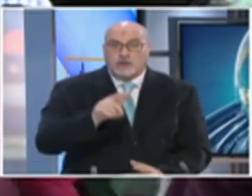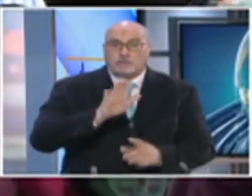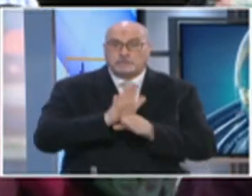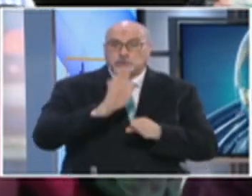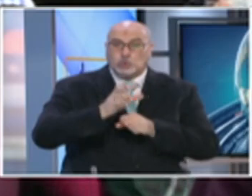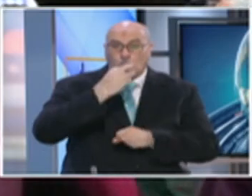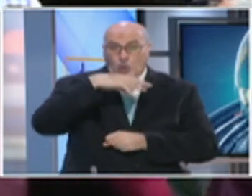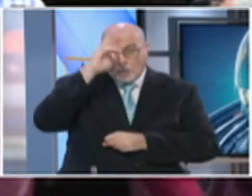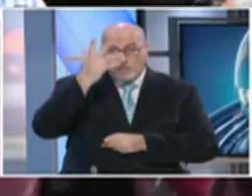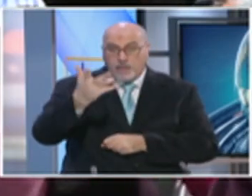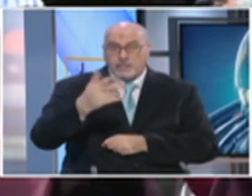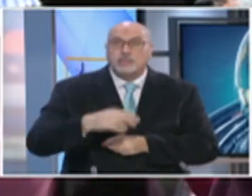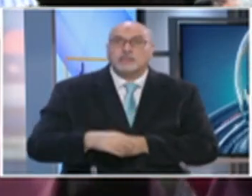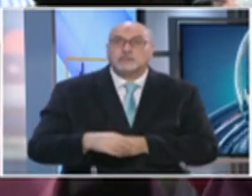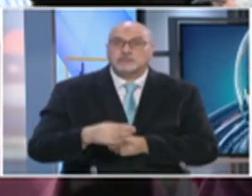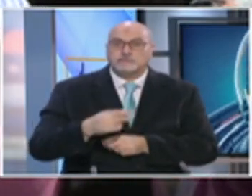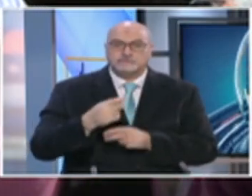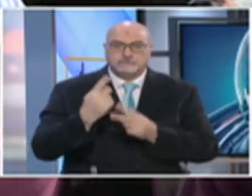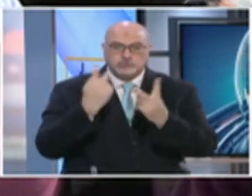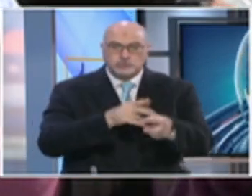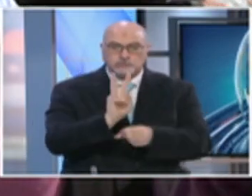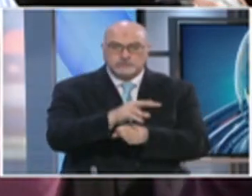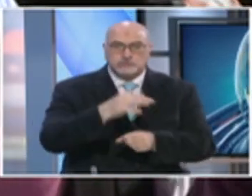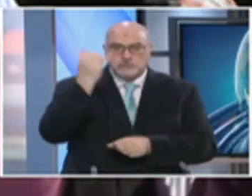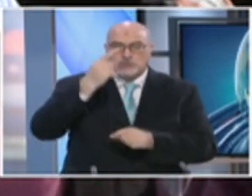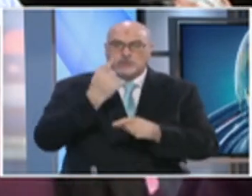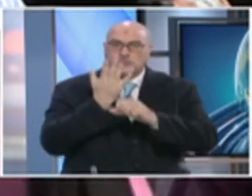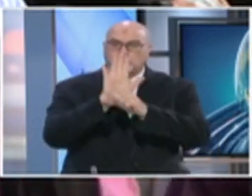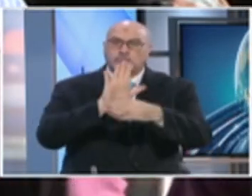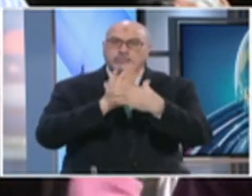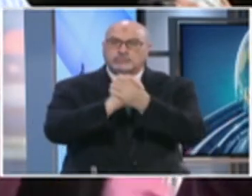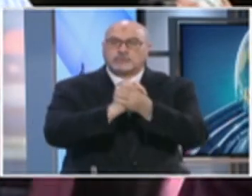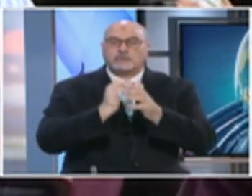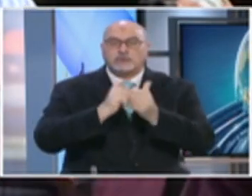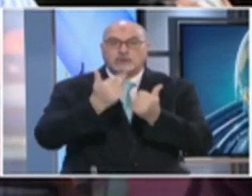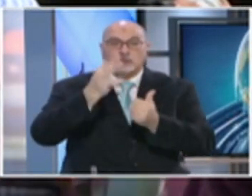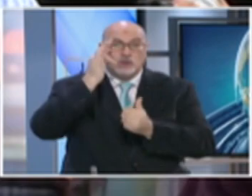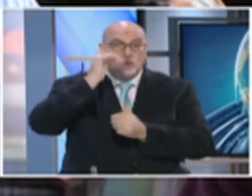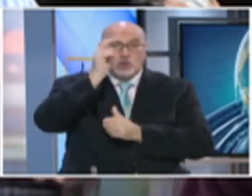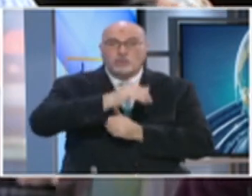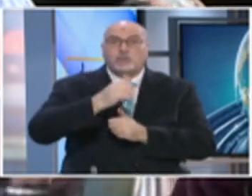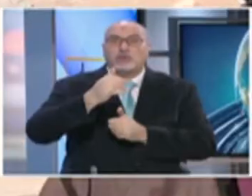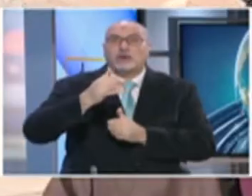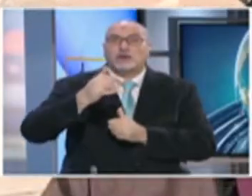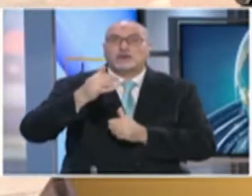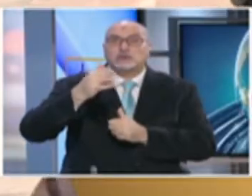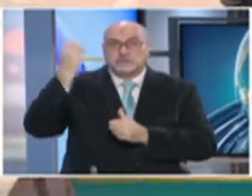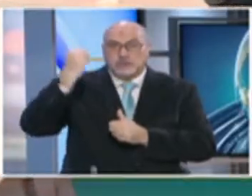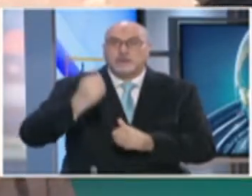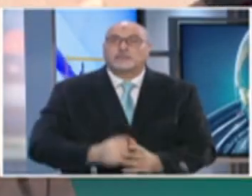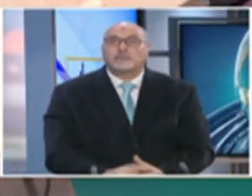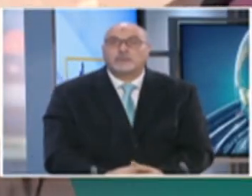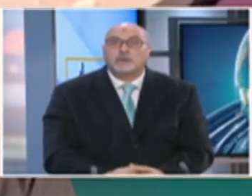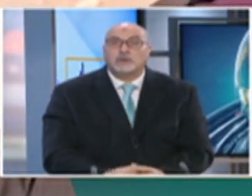لقد نظمنا هذه الزيارة الأوروبية للتعبير عن تضامننا مع الشعب الصحراوي الذي يمر بمحنتين صعبتين، إضافة